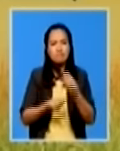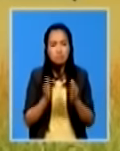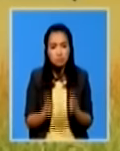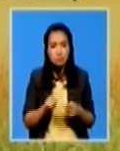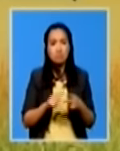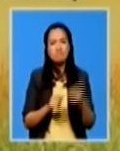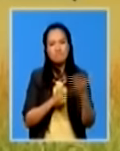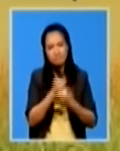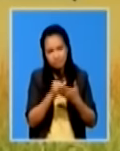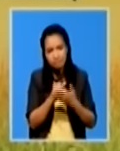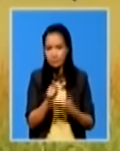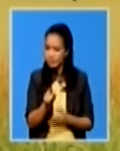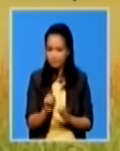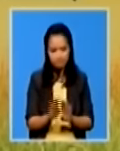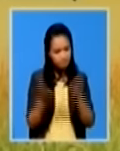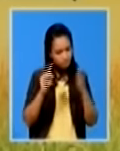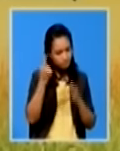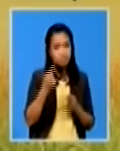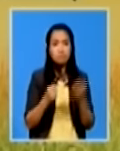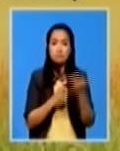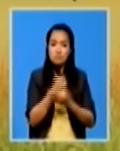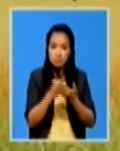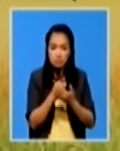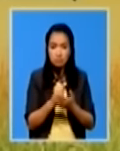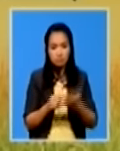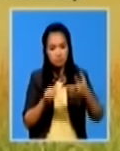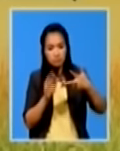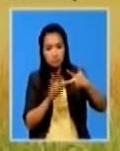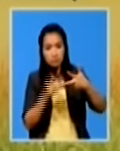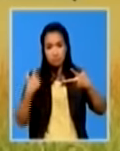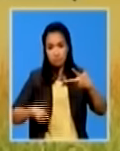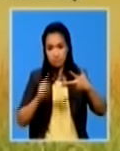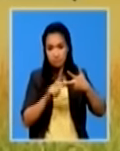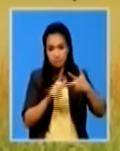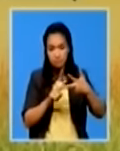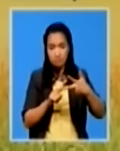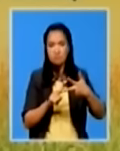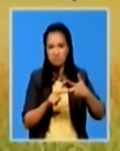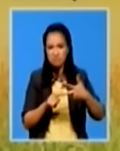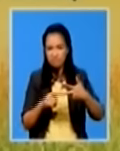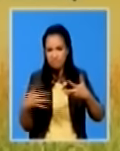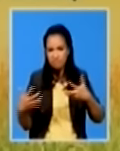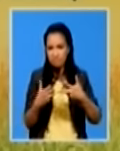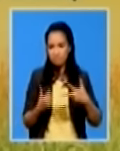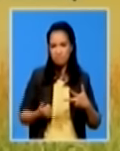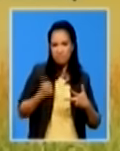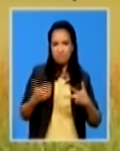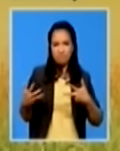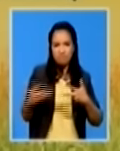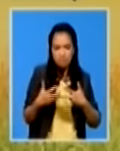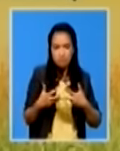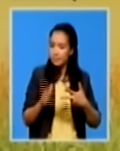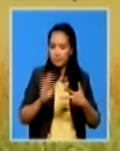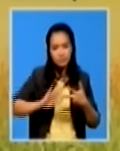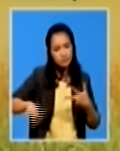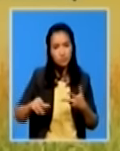เปิดแผนกคดีค้ามนุษย์ยาเสพติดขึ้นในศาลชั้นต้นและในกรณีศาลถูกแทรกแซงโดยผู้มีอิทธิพลในพื้นที่ก็ให้สาม